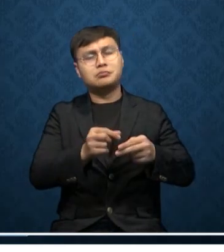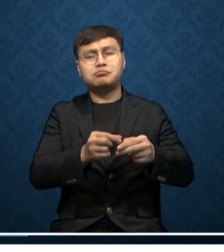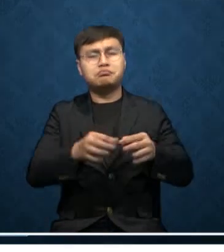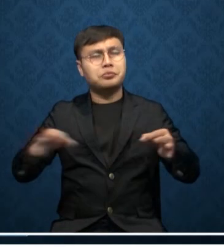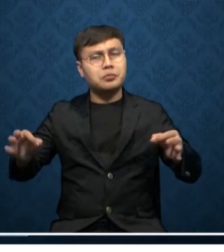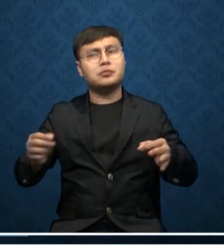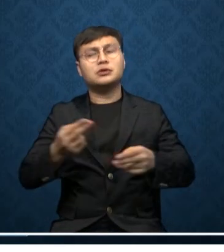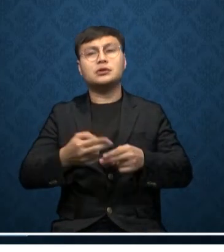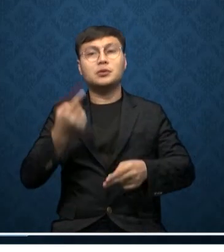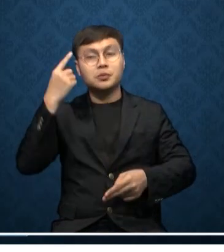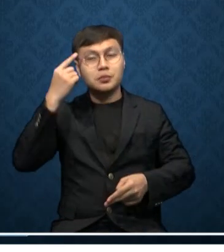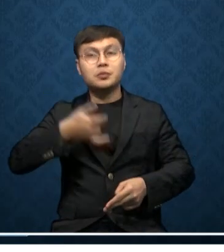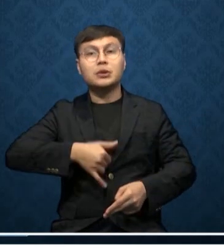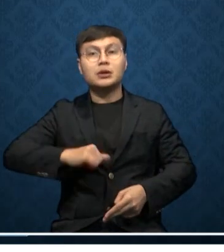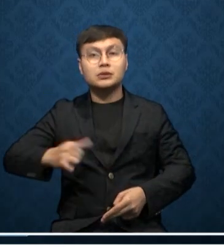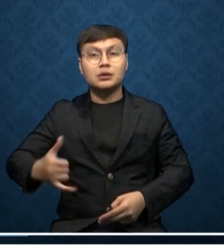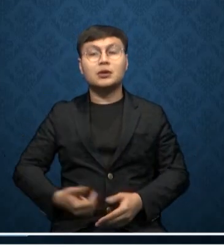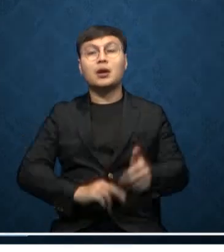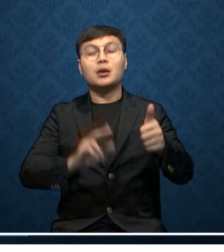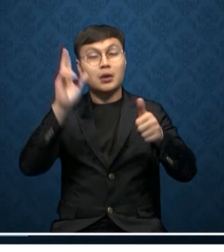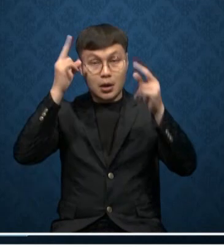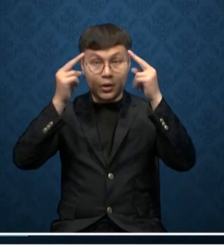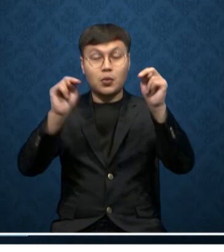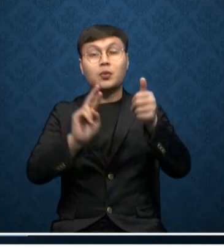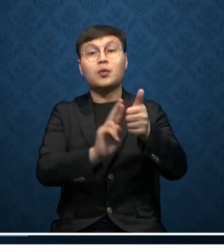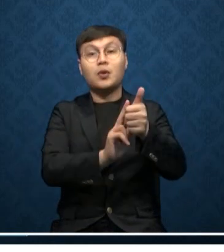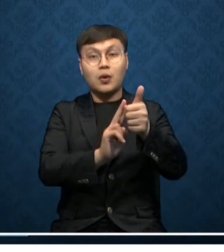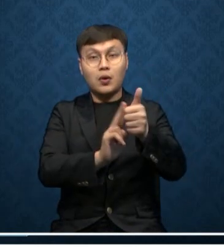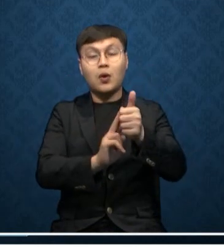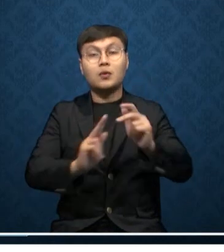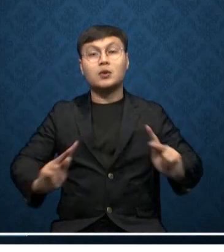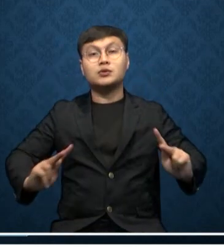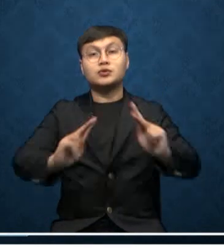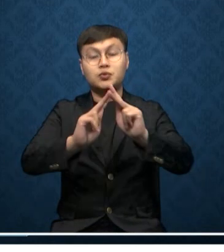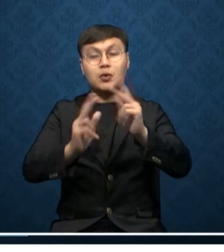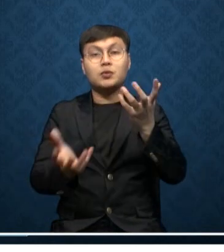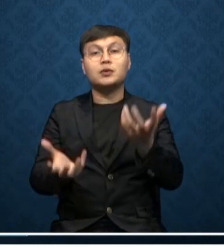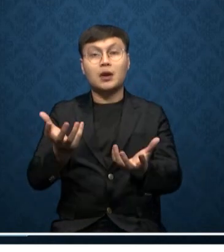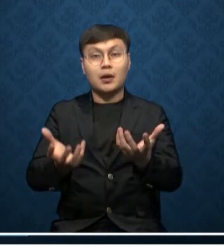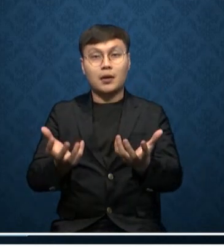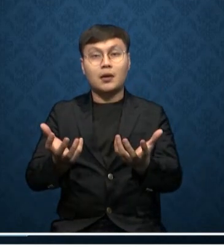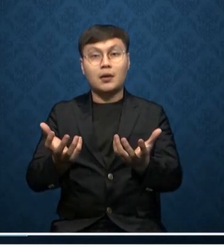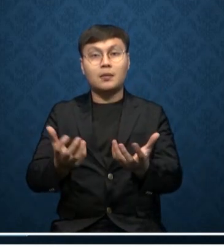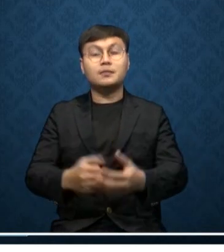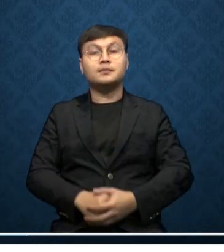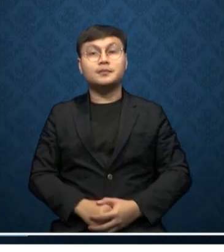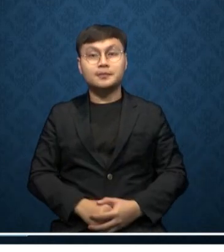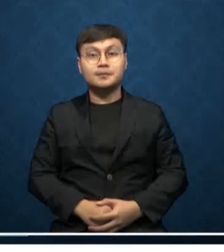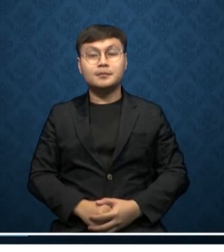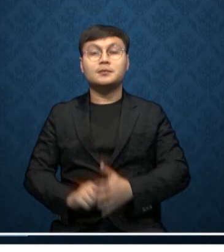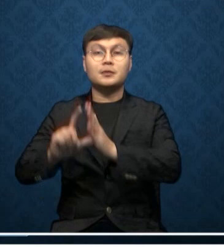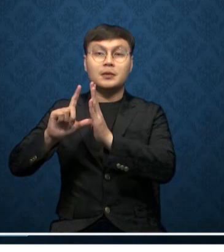ประกอบด้วยท่านรองท่านรองนายกรัฐมนตรีกระทรวงที่เกี่ยวข้องกระทรวงยุติธรรมนะมีสกทเป็นฝ่าย